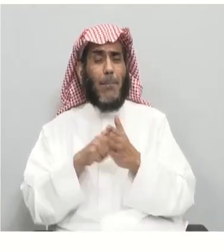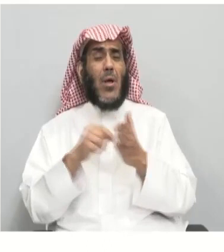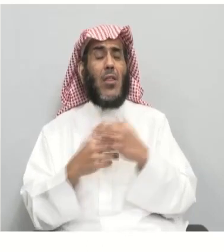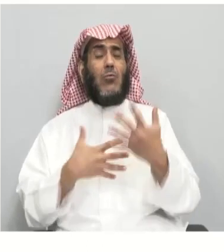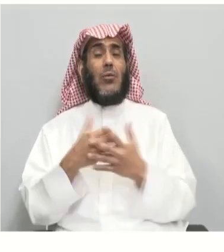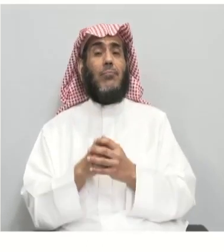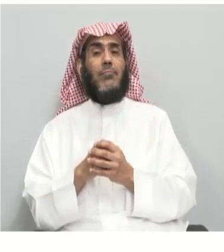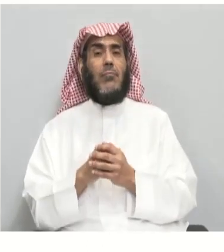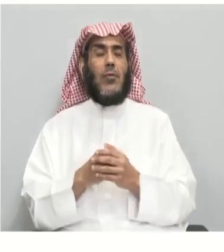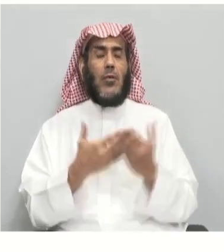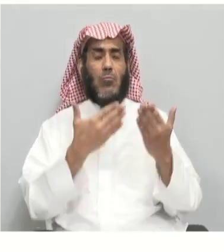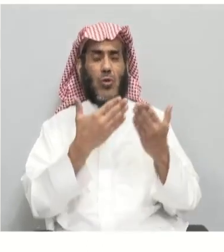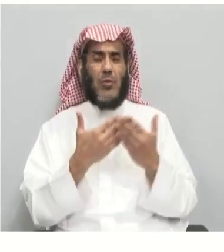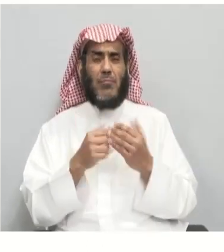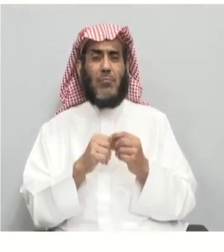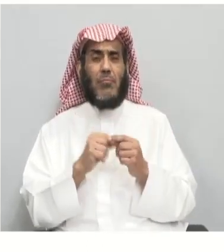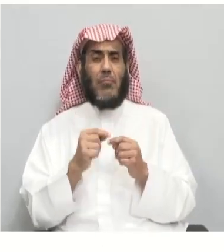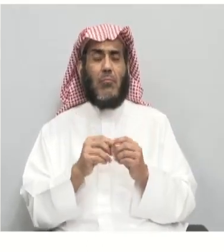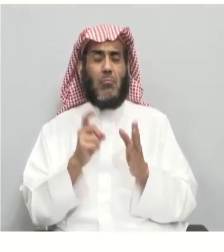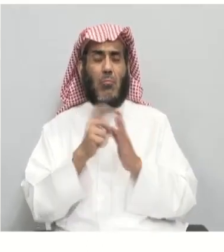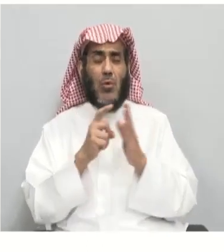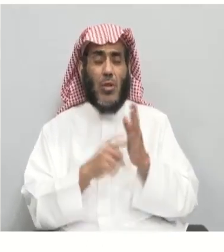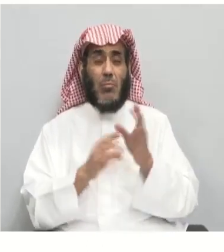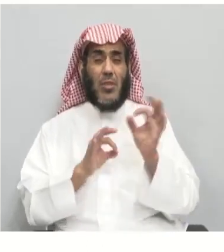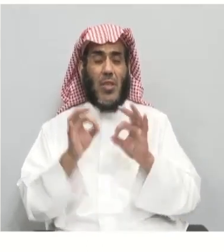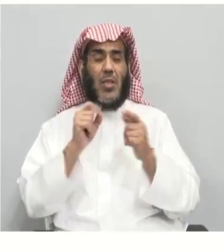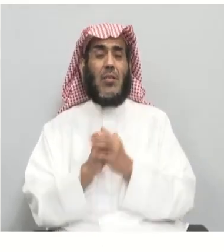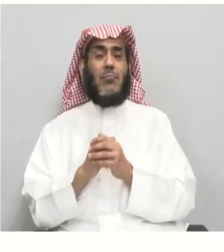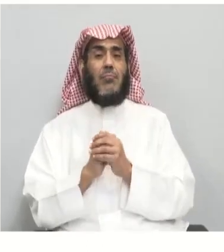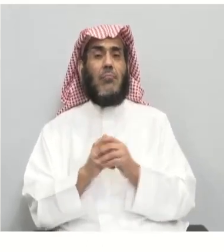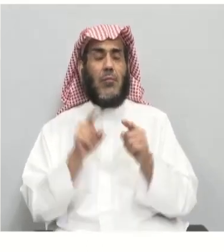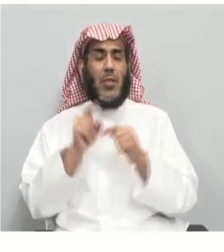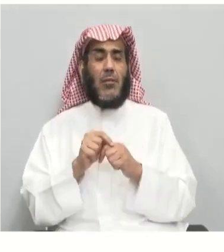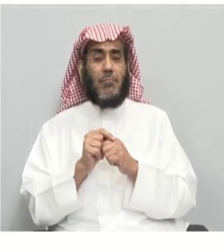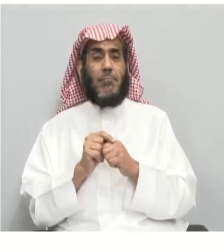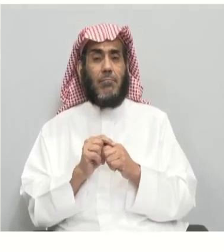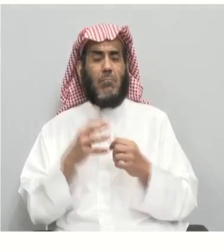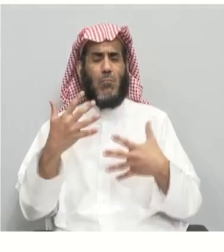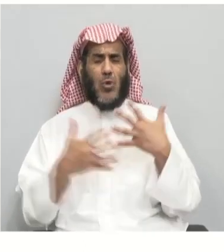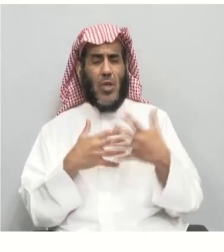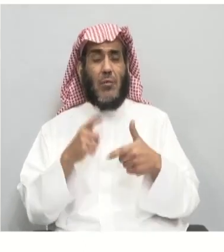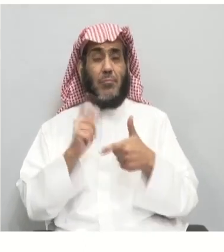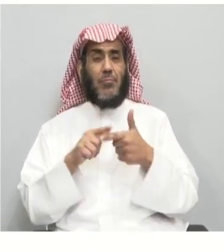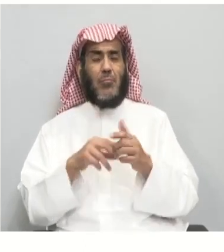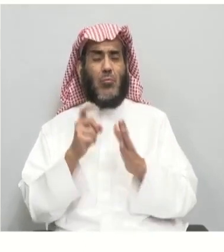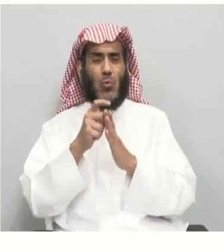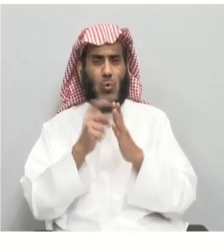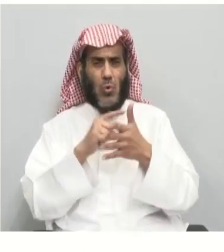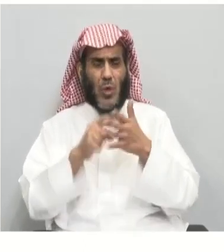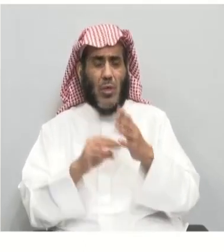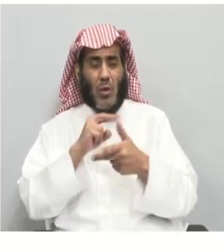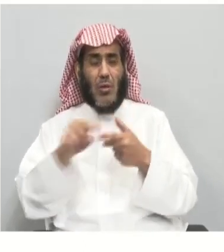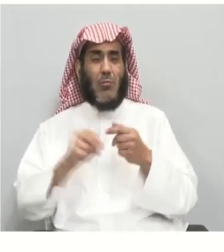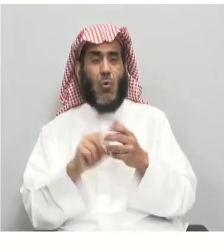المشكله مستعينا بالمنظمه التخطيطي الاتي لدينا مشكله خطوات نحو